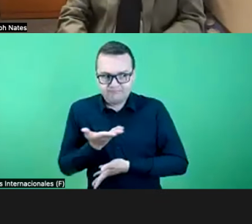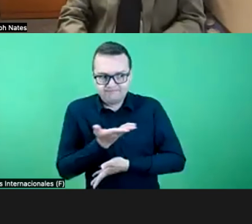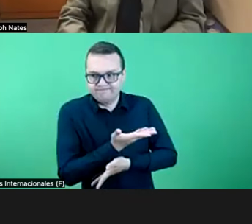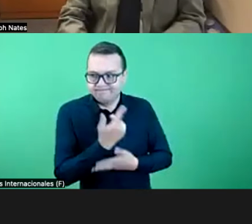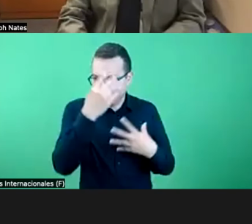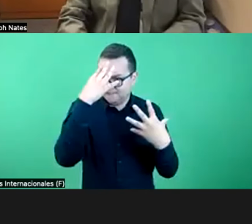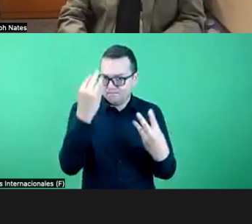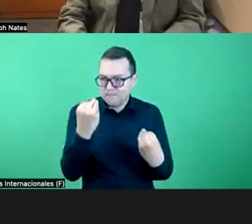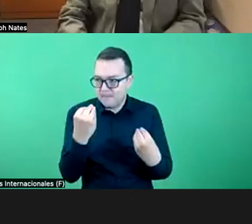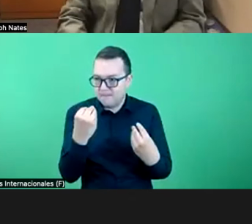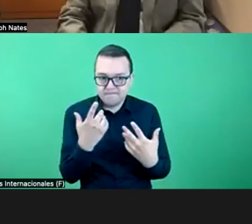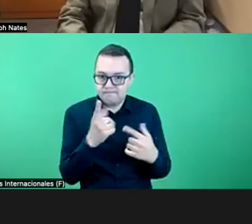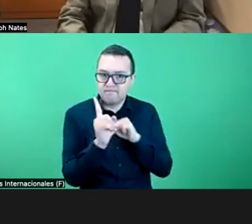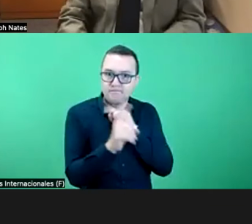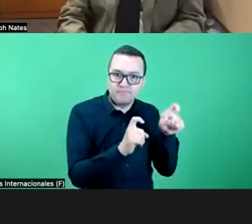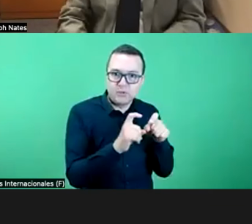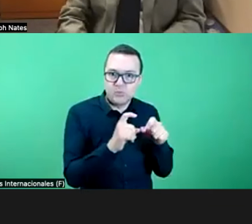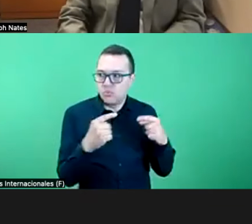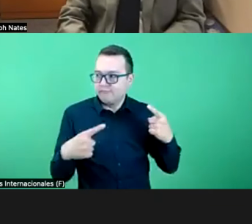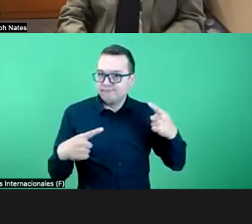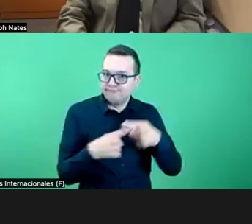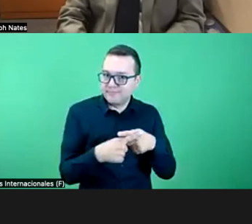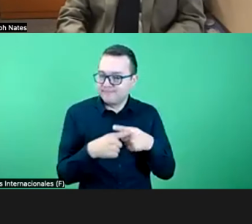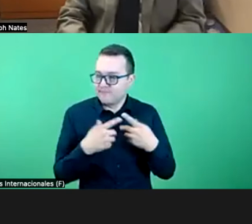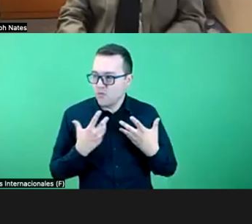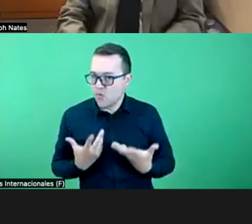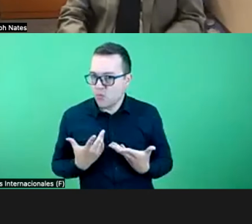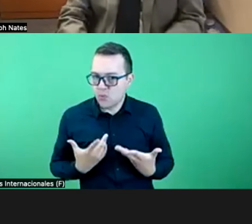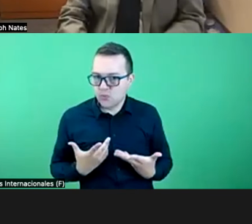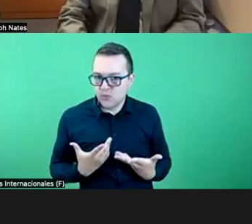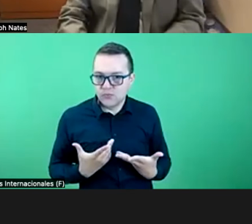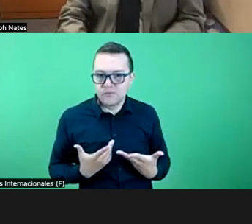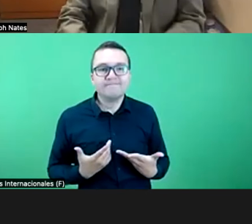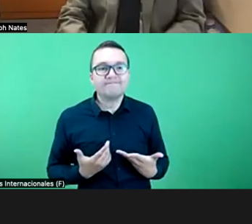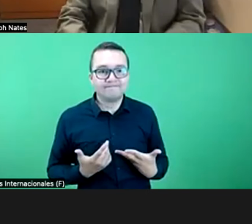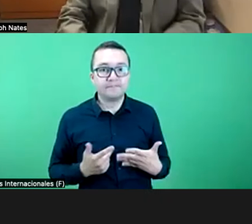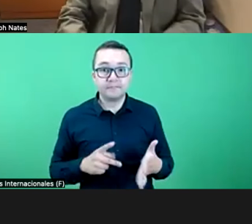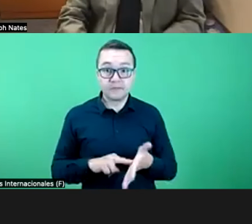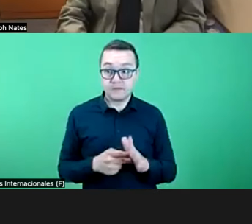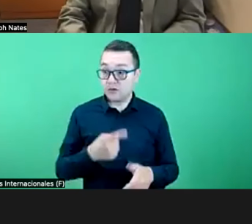prendre les meilleures décisions d'un point de vue non seulement médical, mais aussi éthique.